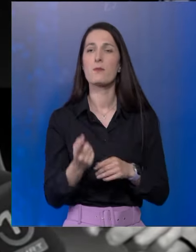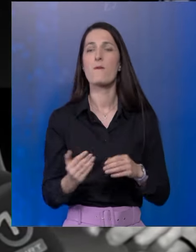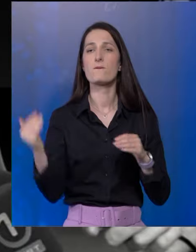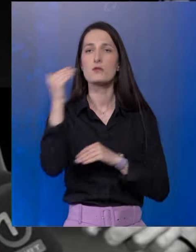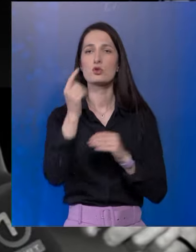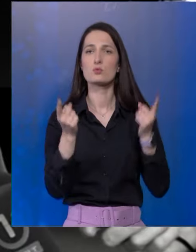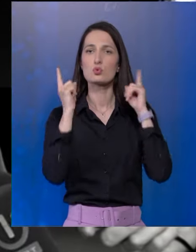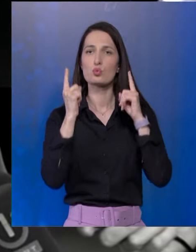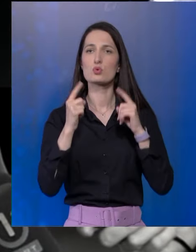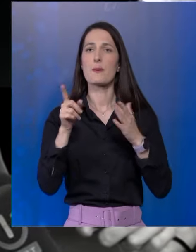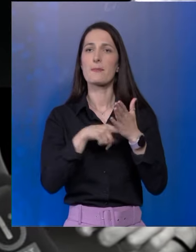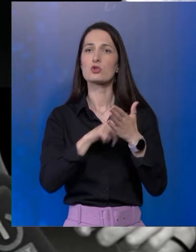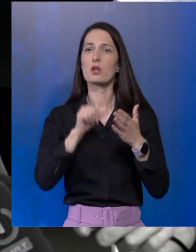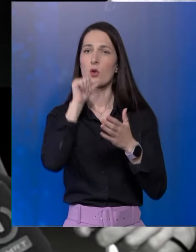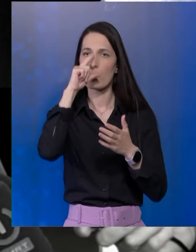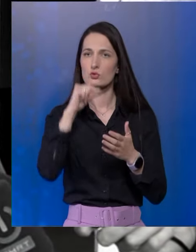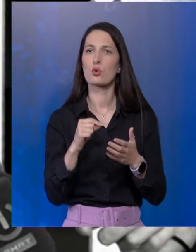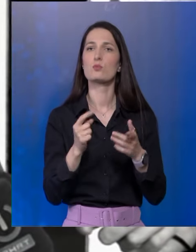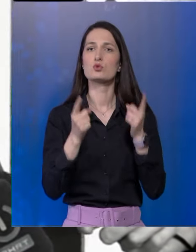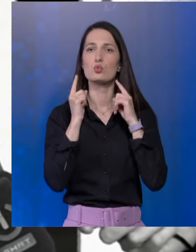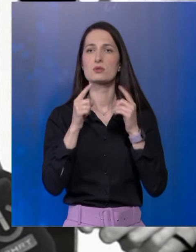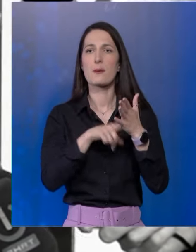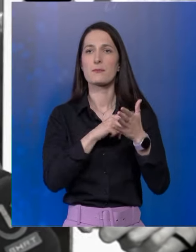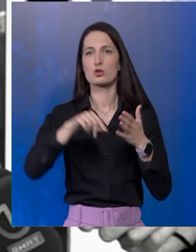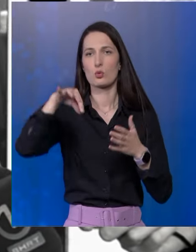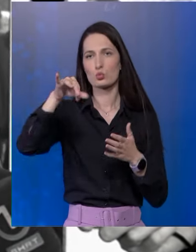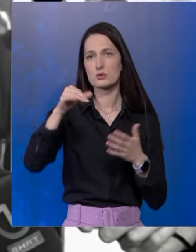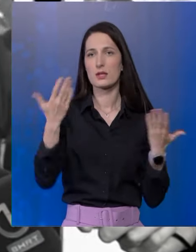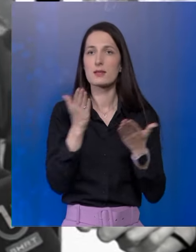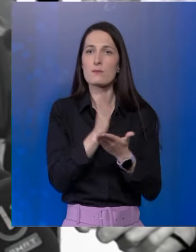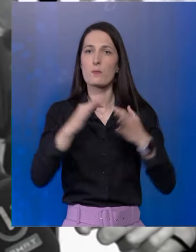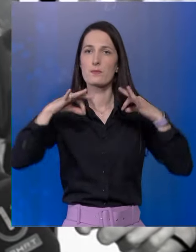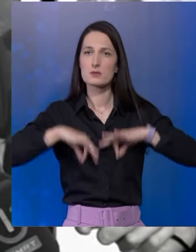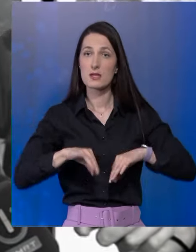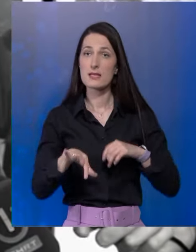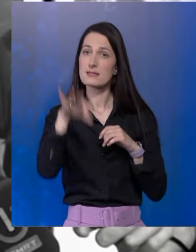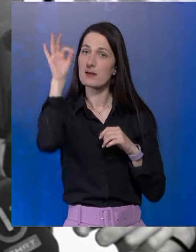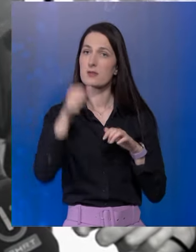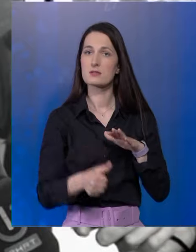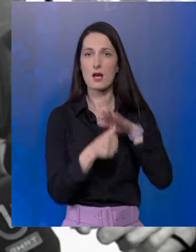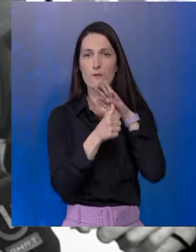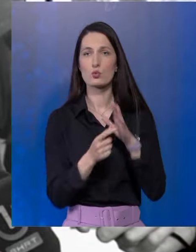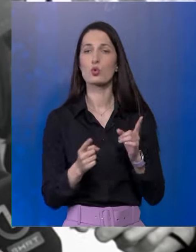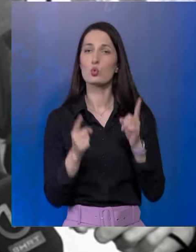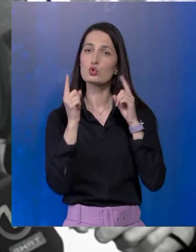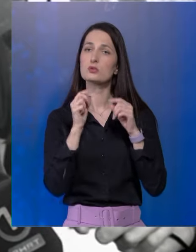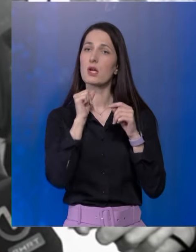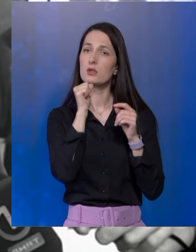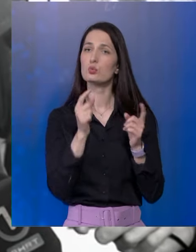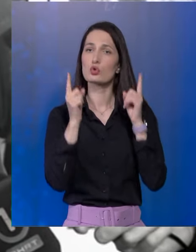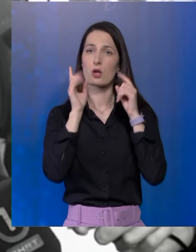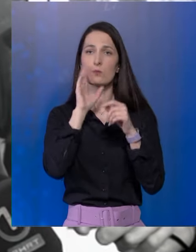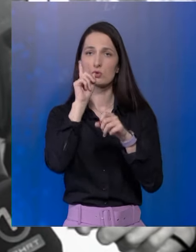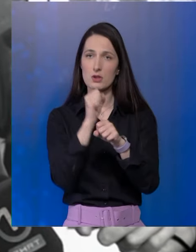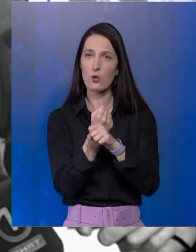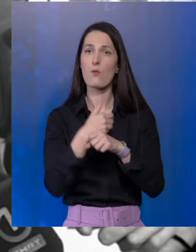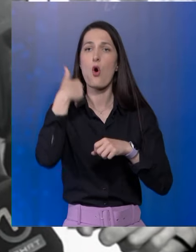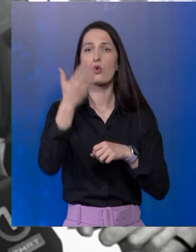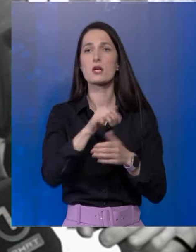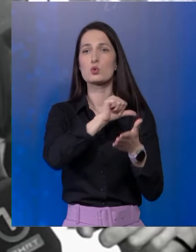prekršaj i Općinskom sudu za prekršaj u Tuzli, gdje je bio predsjednik. Izabran je za glavnog tužioca tužilaštva Bosne i Hercegovine, a